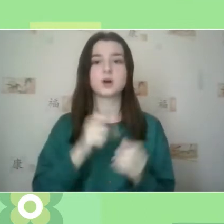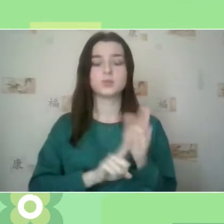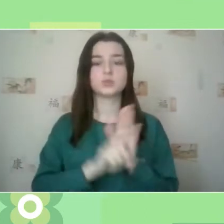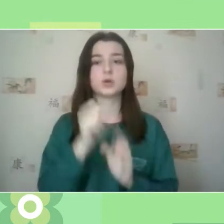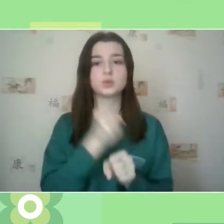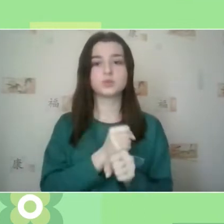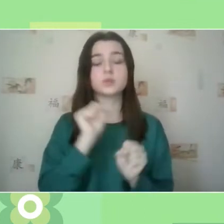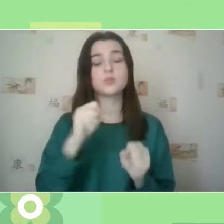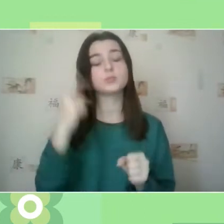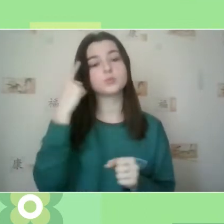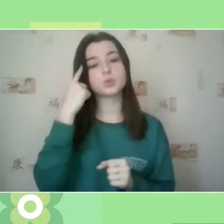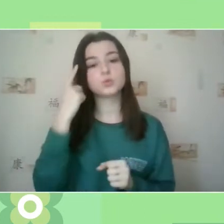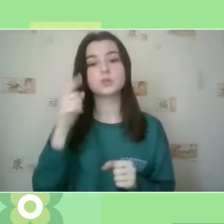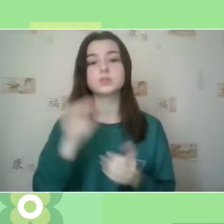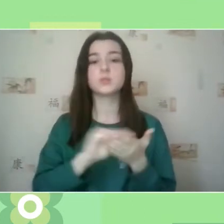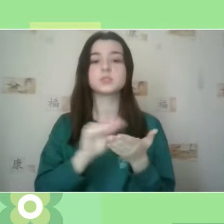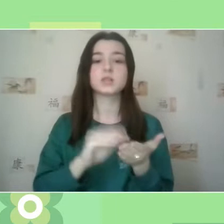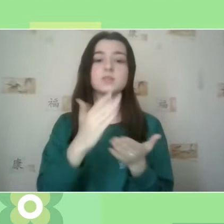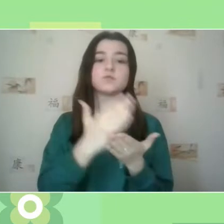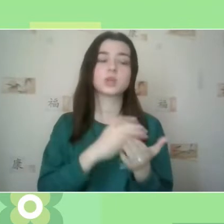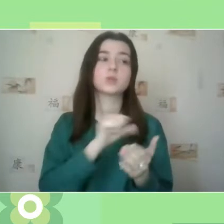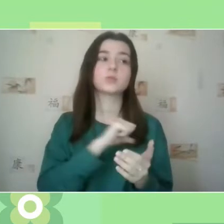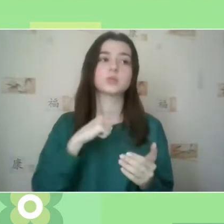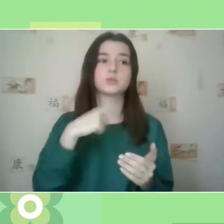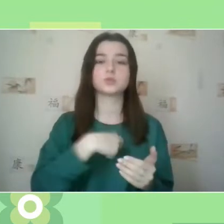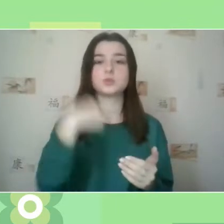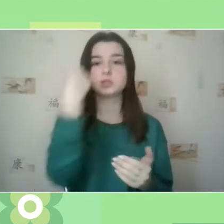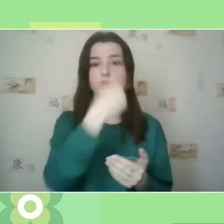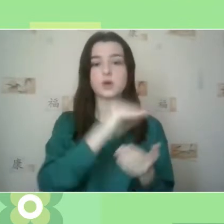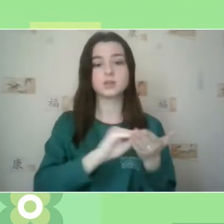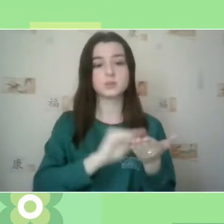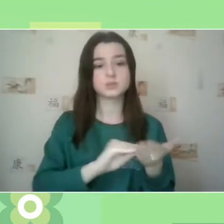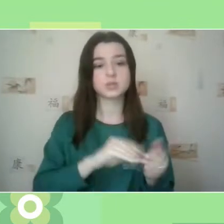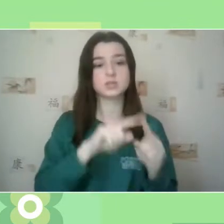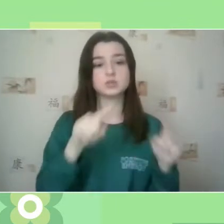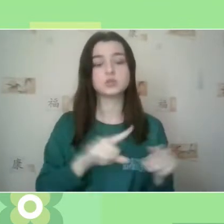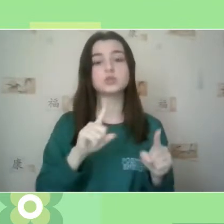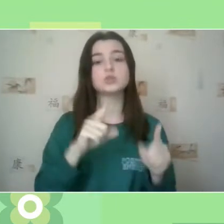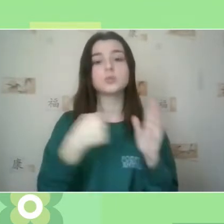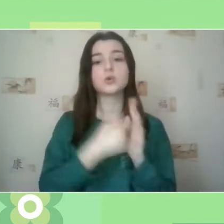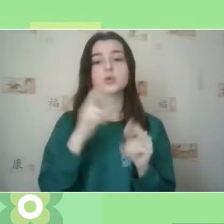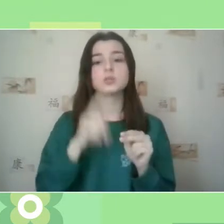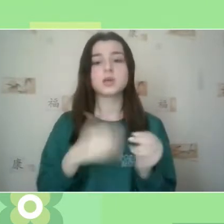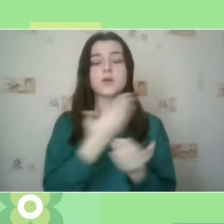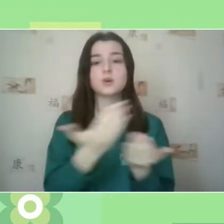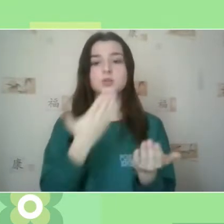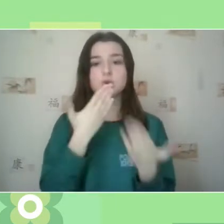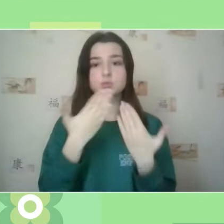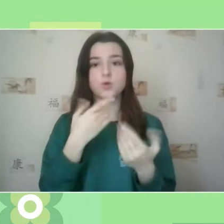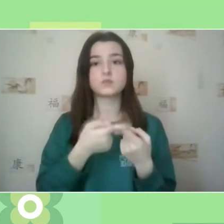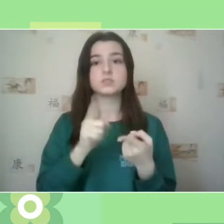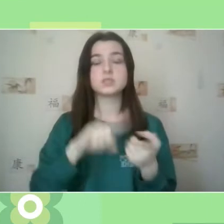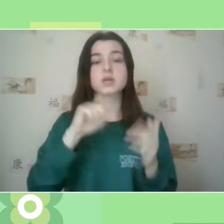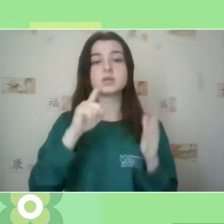можете написати в чат, можете написати в себе на листочку, сподіваюся, що до кінця нашої з вами розмови, ви зможете цей